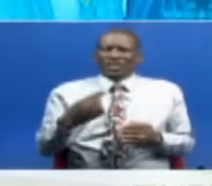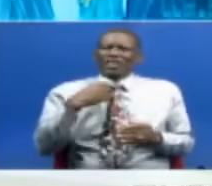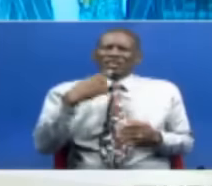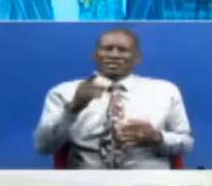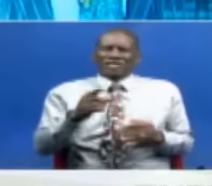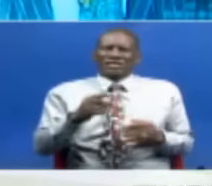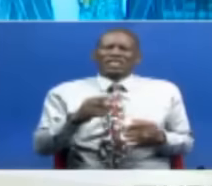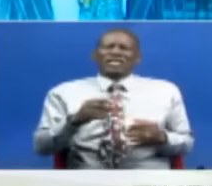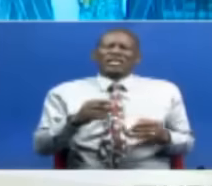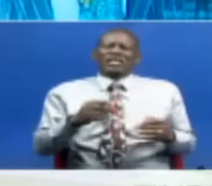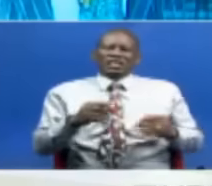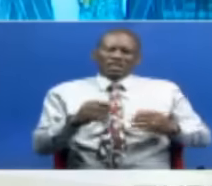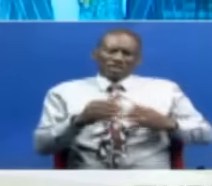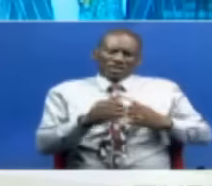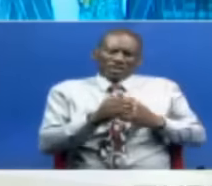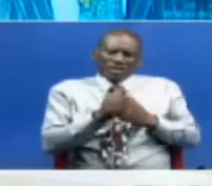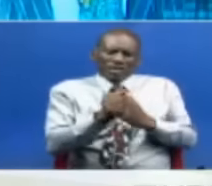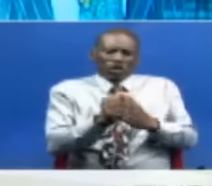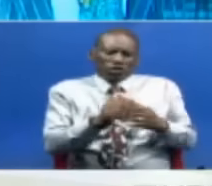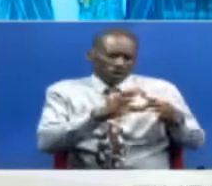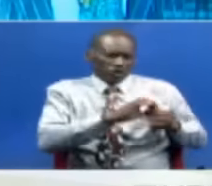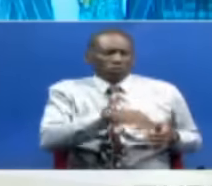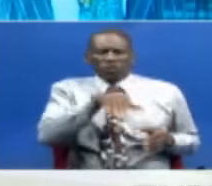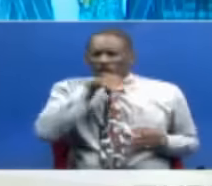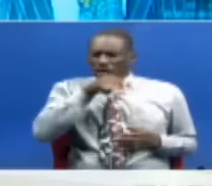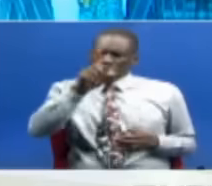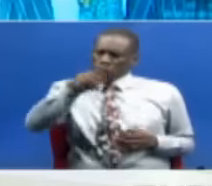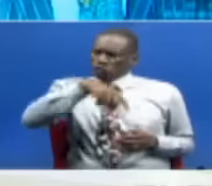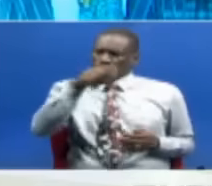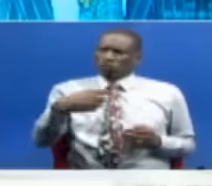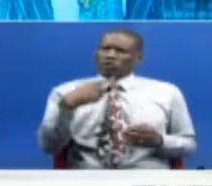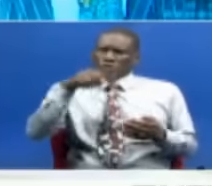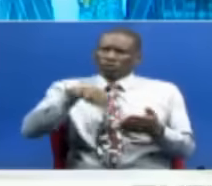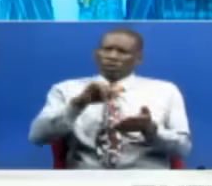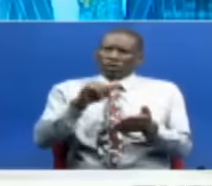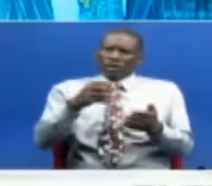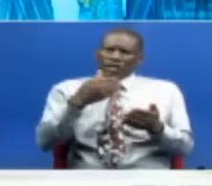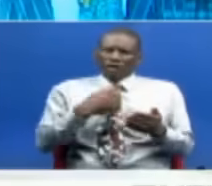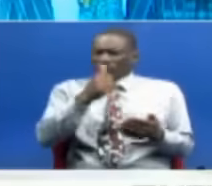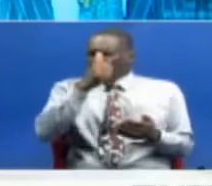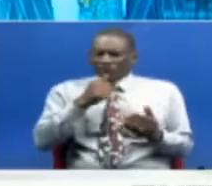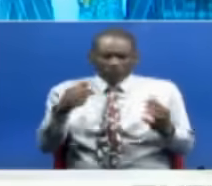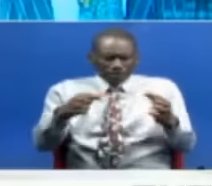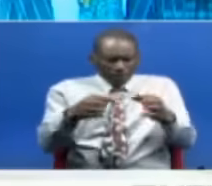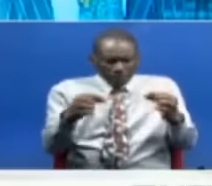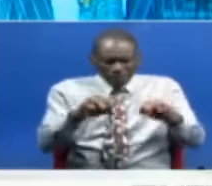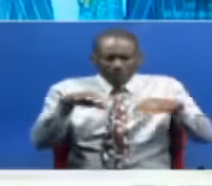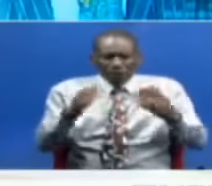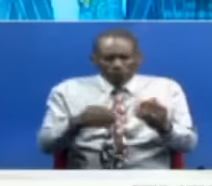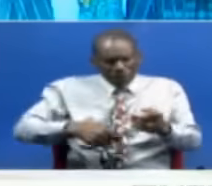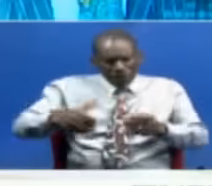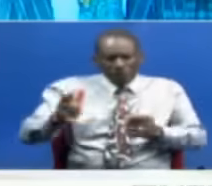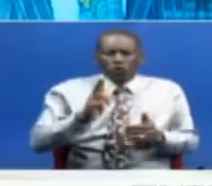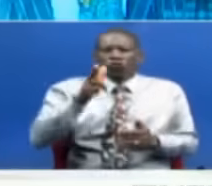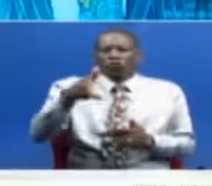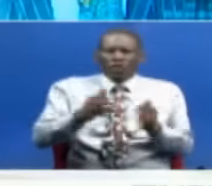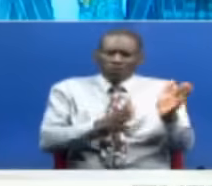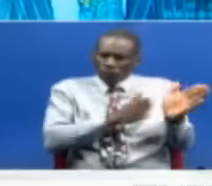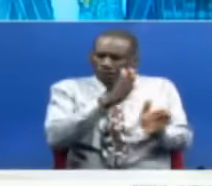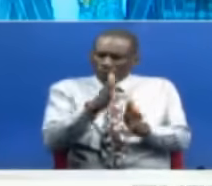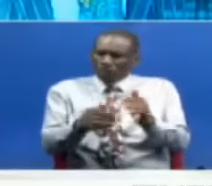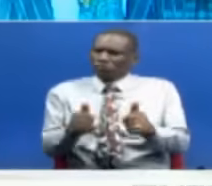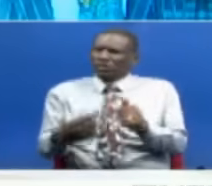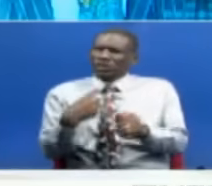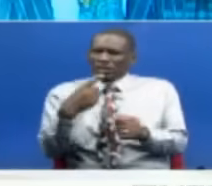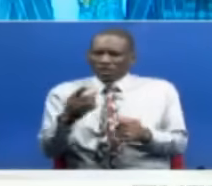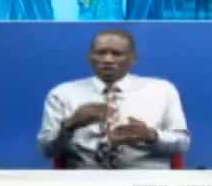Azimio la Umoja Raila Odinga, aliyesema kwamba ana ujumbe wa siri kuhusu ununuzi wa mafuta, mpango ambao anadai